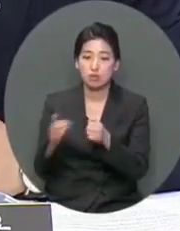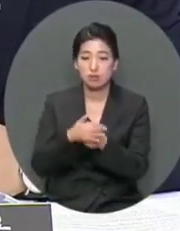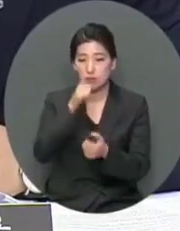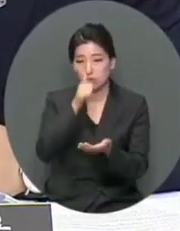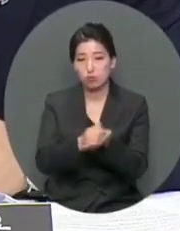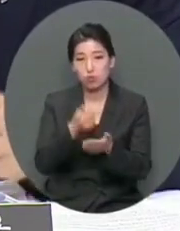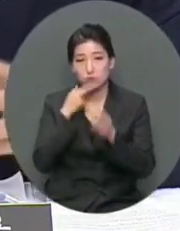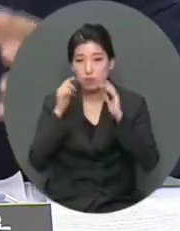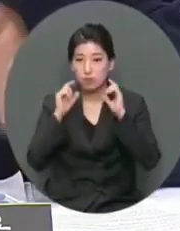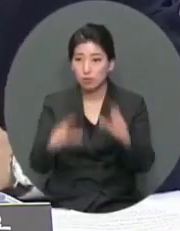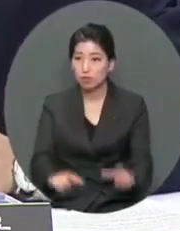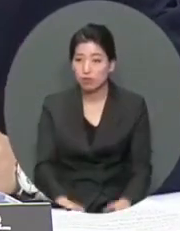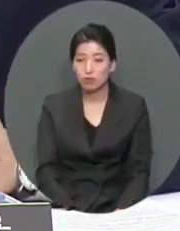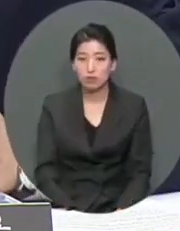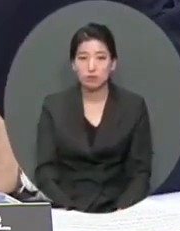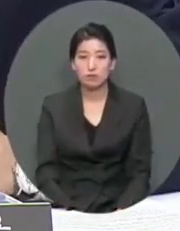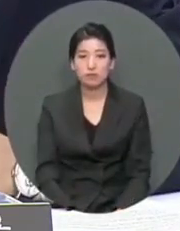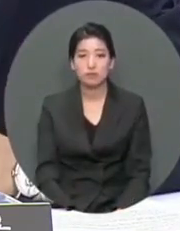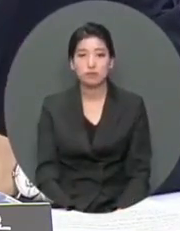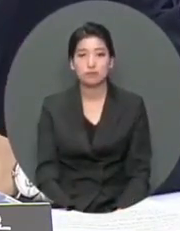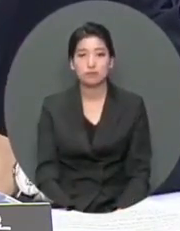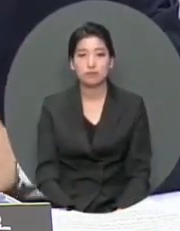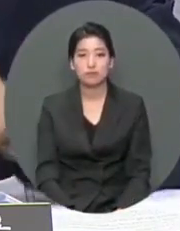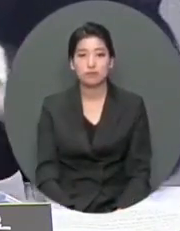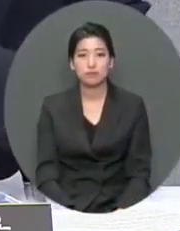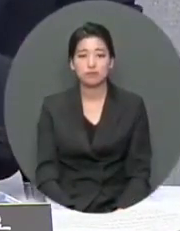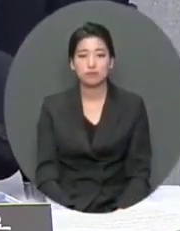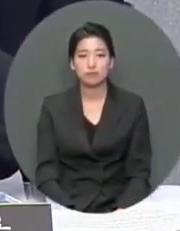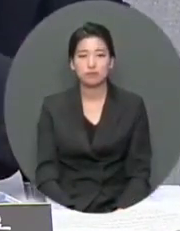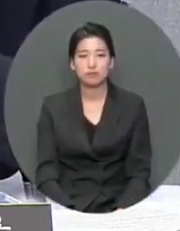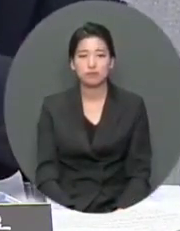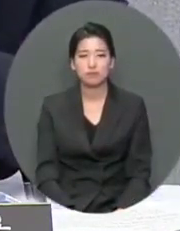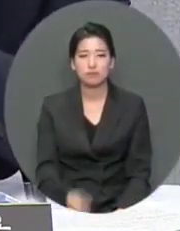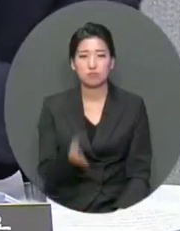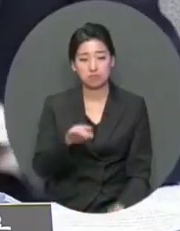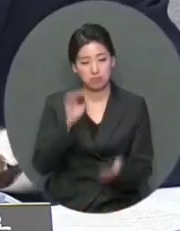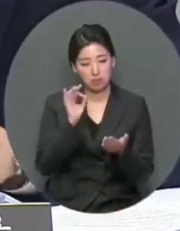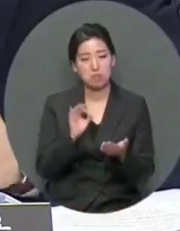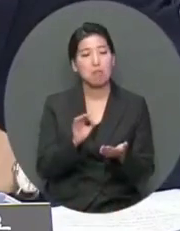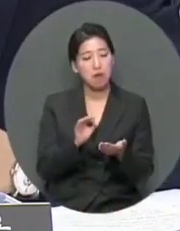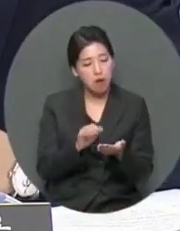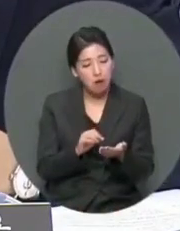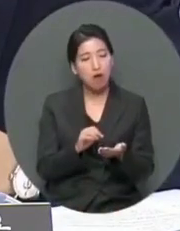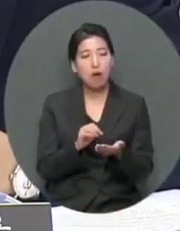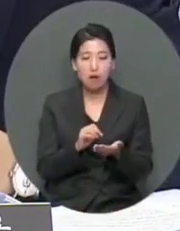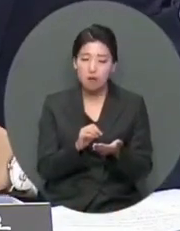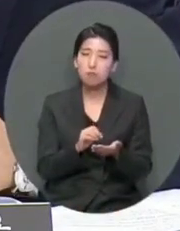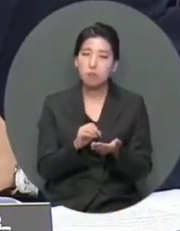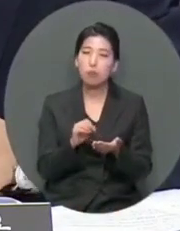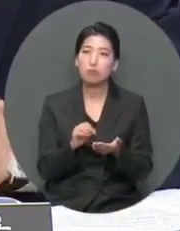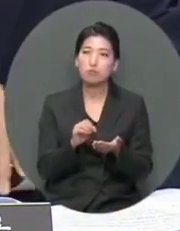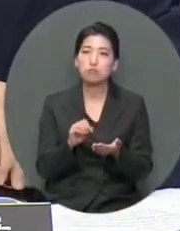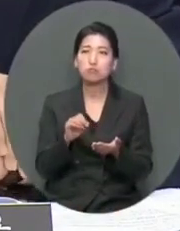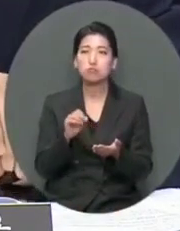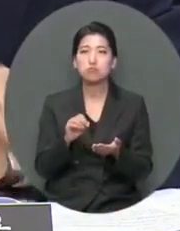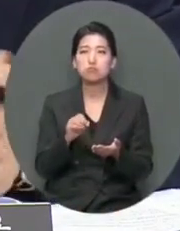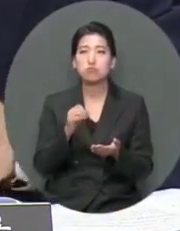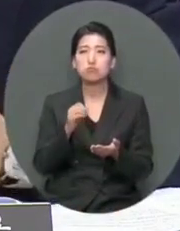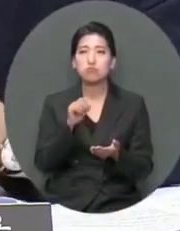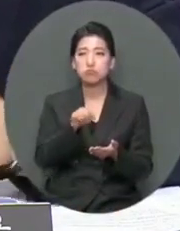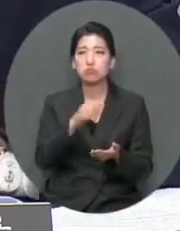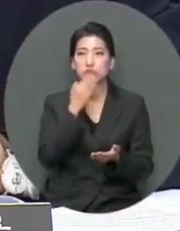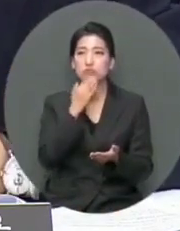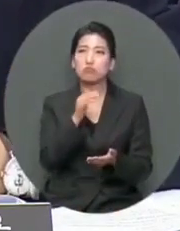선고를 하셨어요. 저는 이걸 보고 아 그럴 수 있겠다. 그렇게 볼 수 있겠다 싶은 생각은 들었습니다.